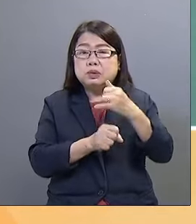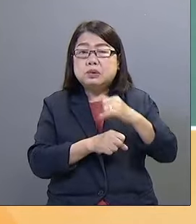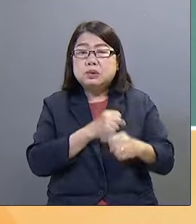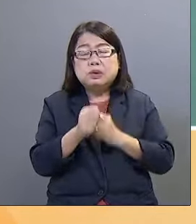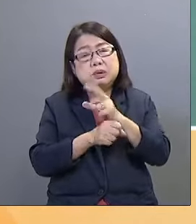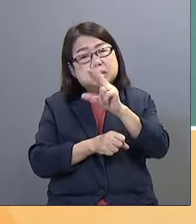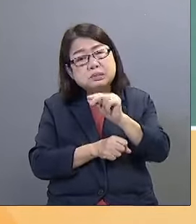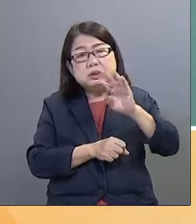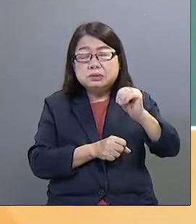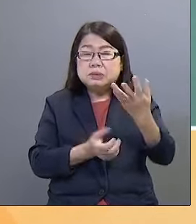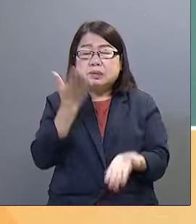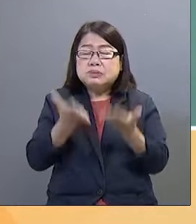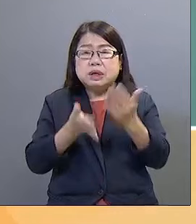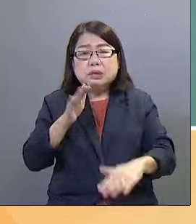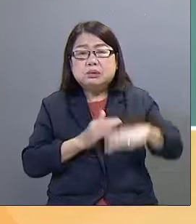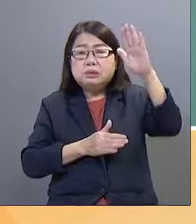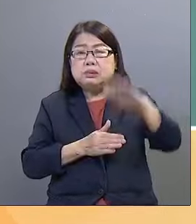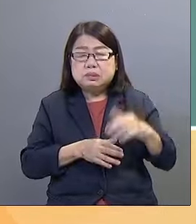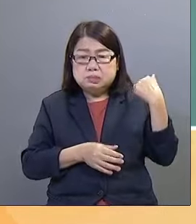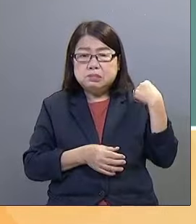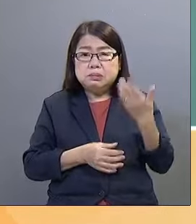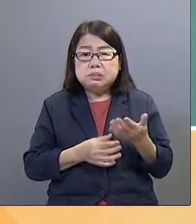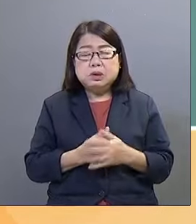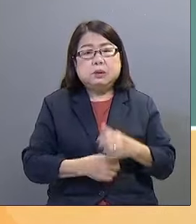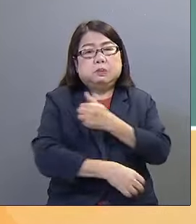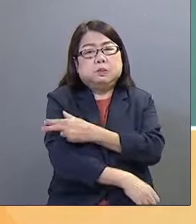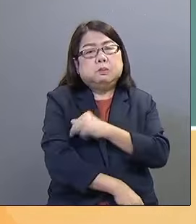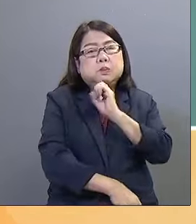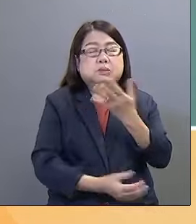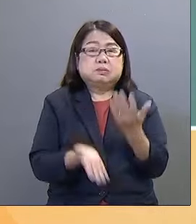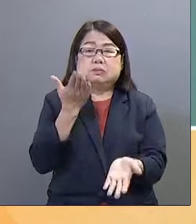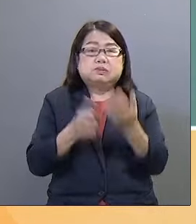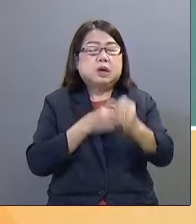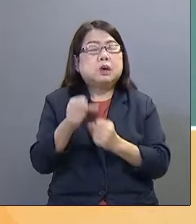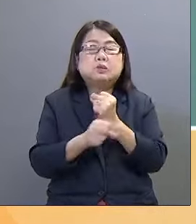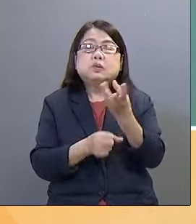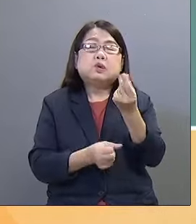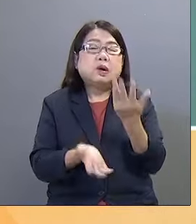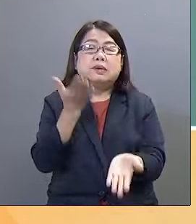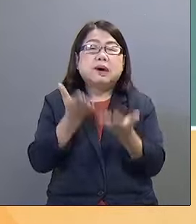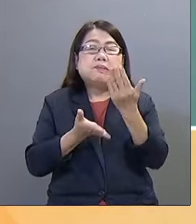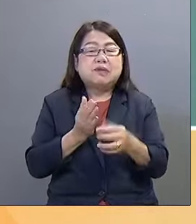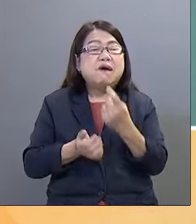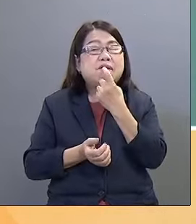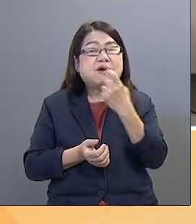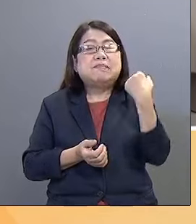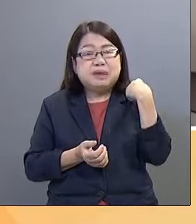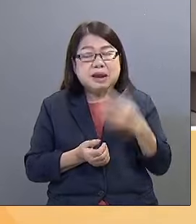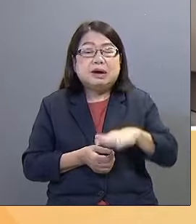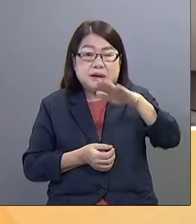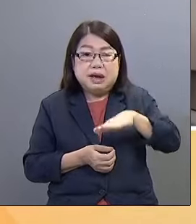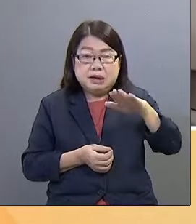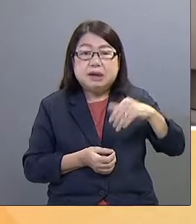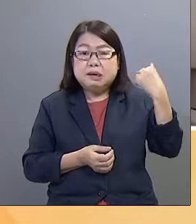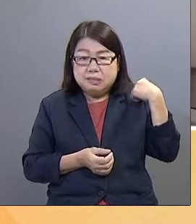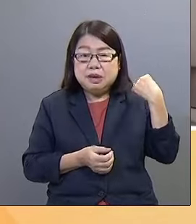นั้มั้น่จรๆ ก็เกิดไดด้ในคนที่มีฟันเลยในเดเดกก็อาจะพบ